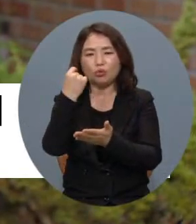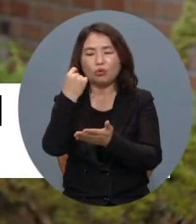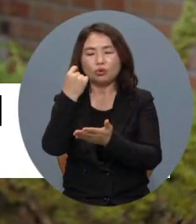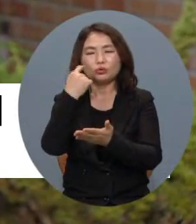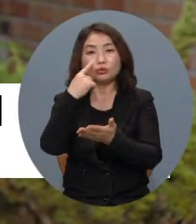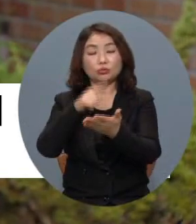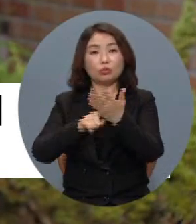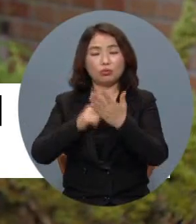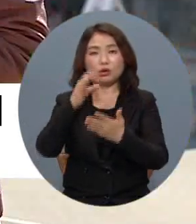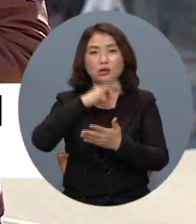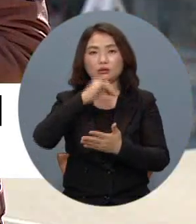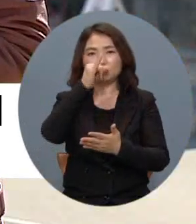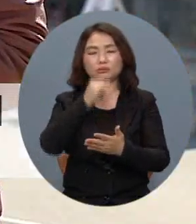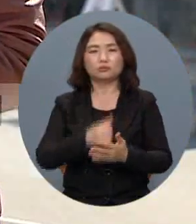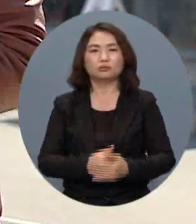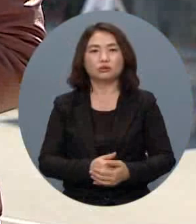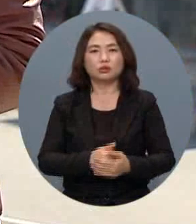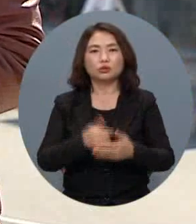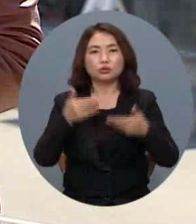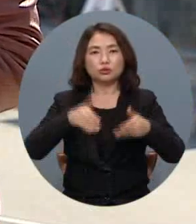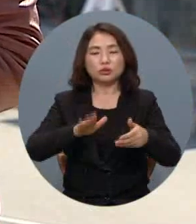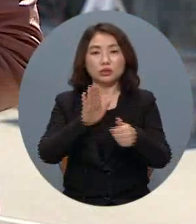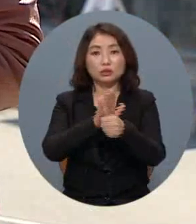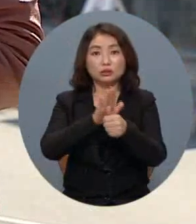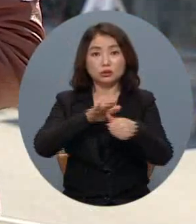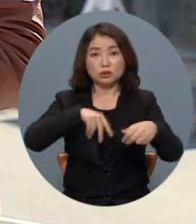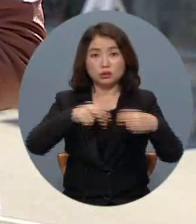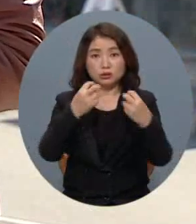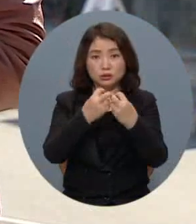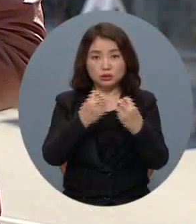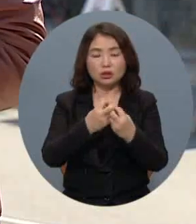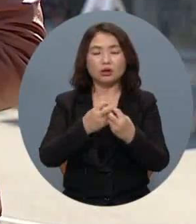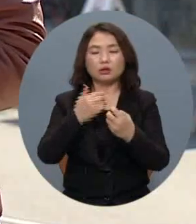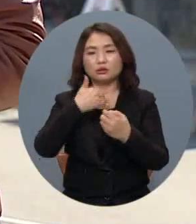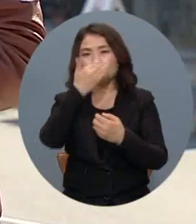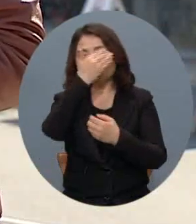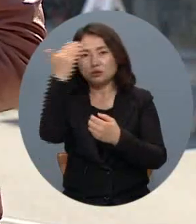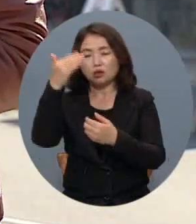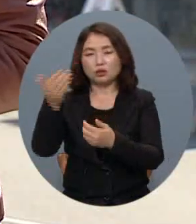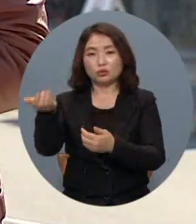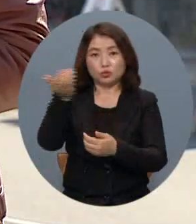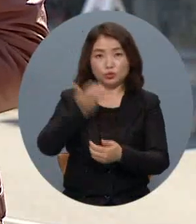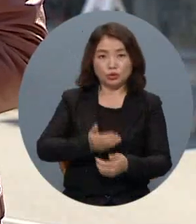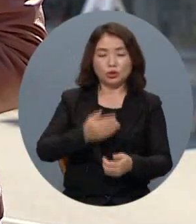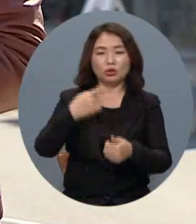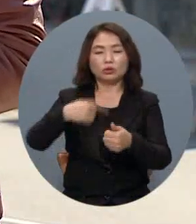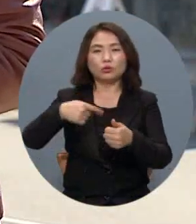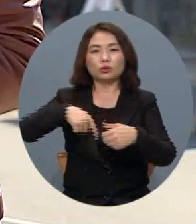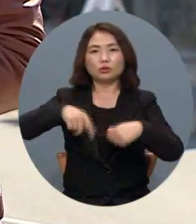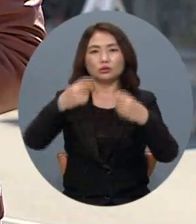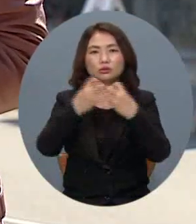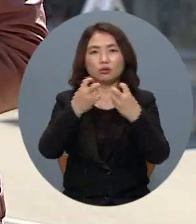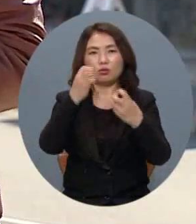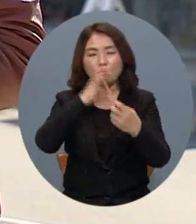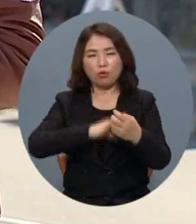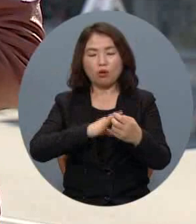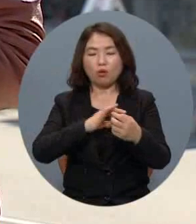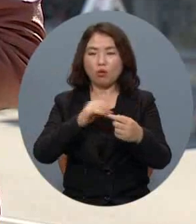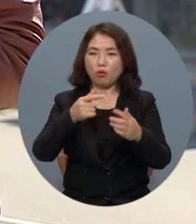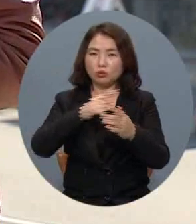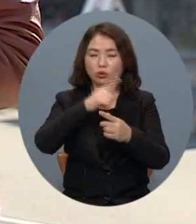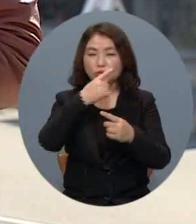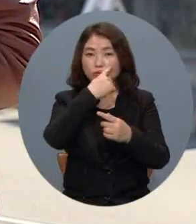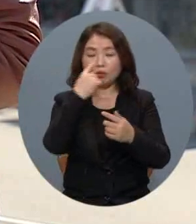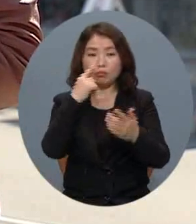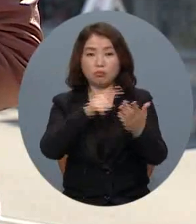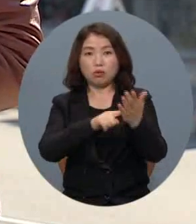다시 되긴 허가도 출산 지원 정책 뿐만 아니라 청년 유입 그리고 교육 정책의 효과가 어느정도